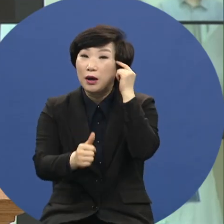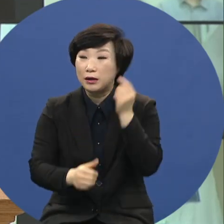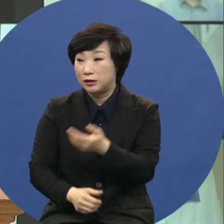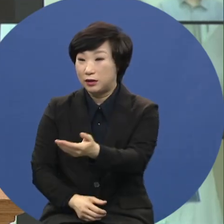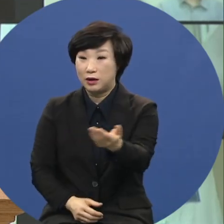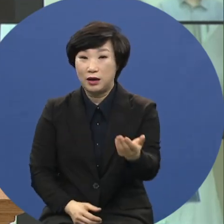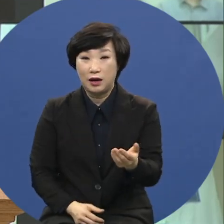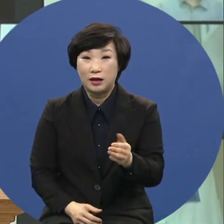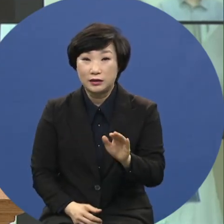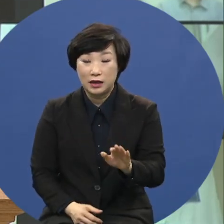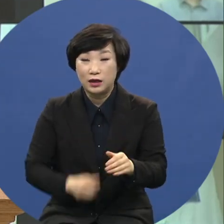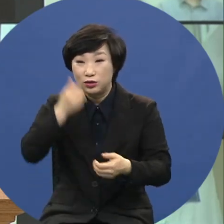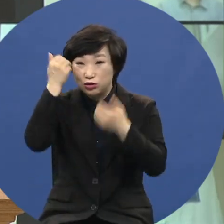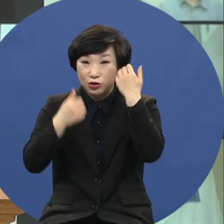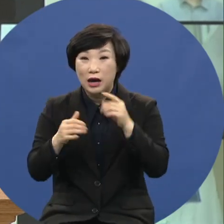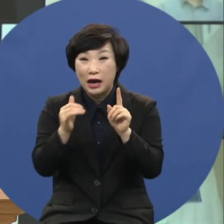주었느냐?